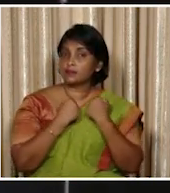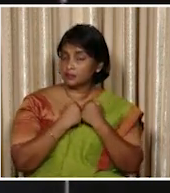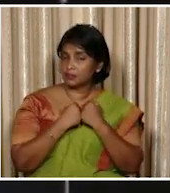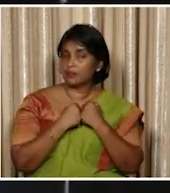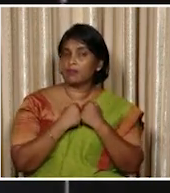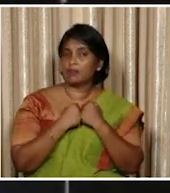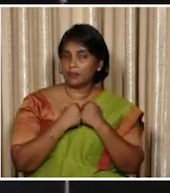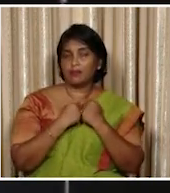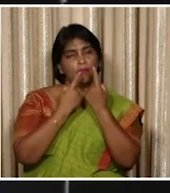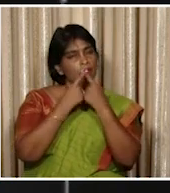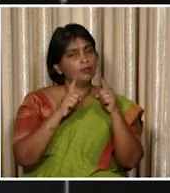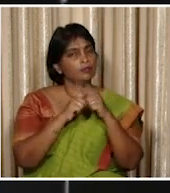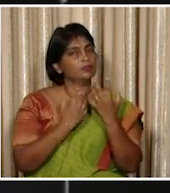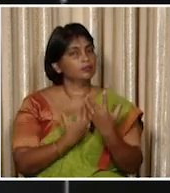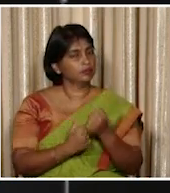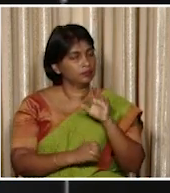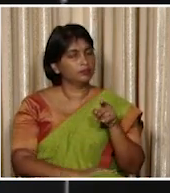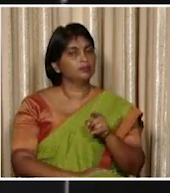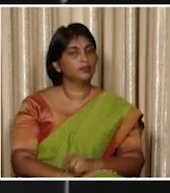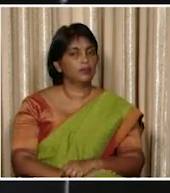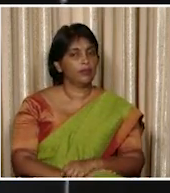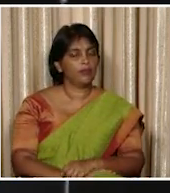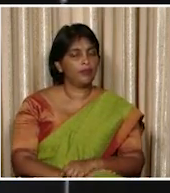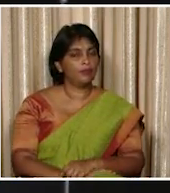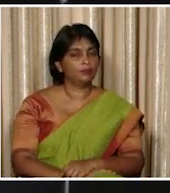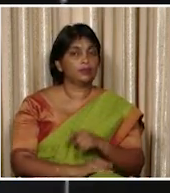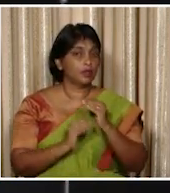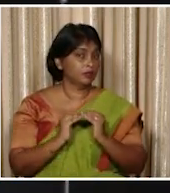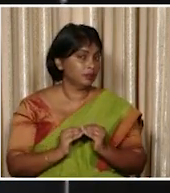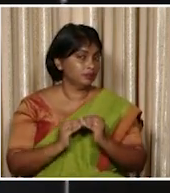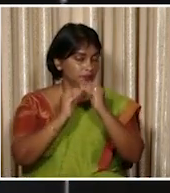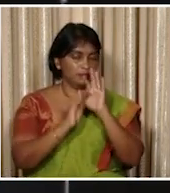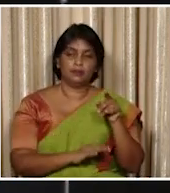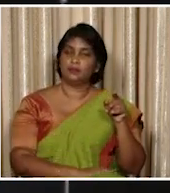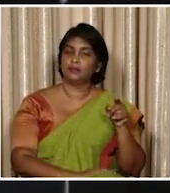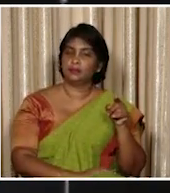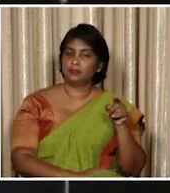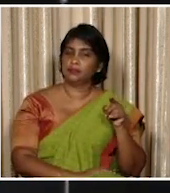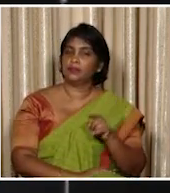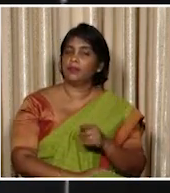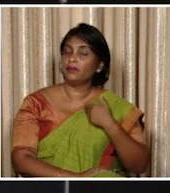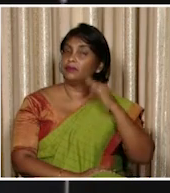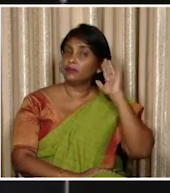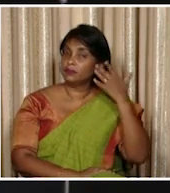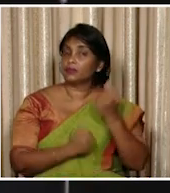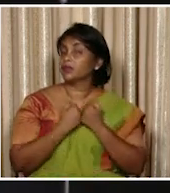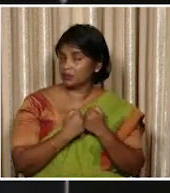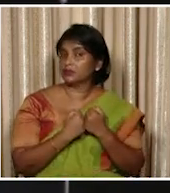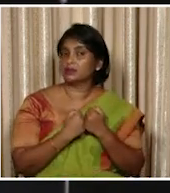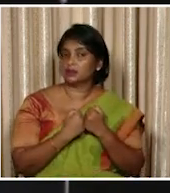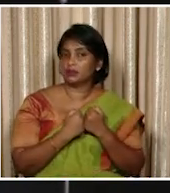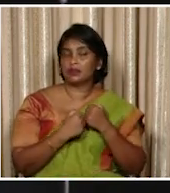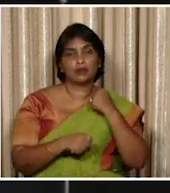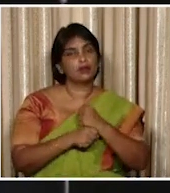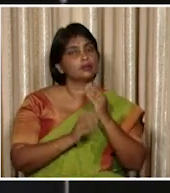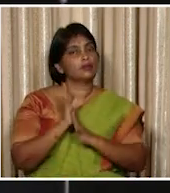ශාස්ත්‍රයේ නොයෙකුත් උමනාවල් වලට ඒ උන්නතිය වෙනුවෙන් විශේෂයෙන්ම ප්‍රවාහන